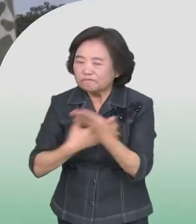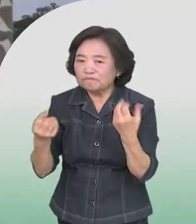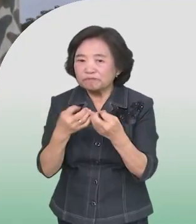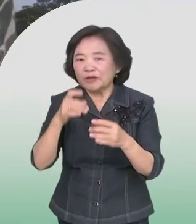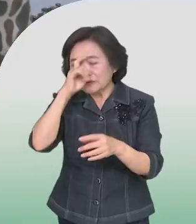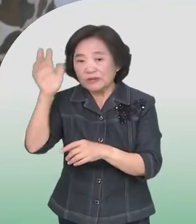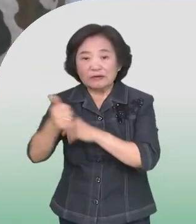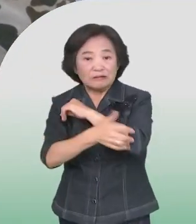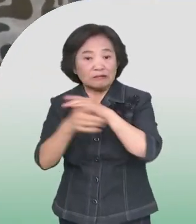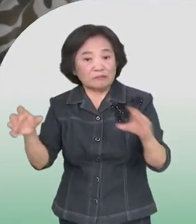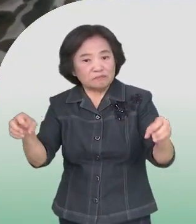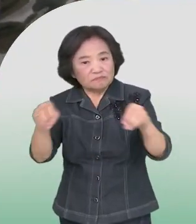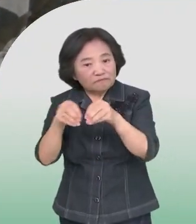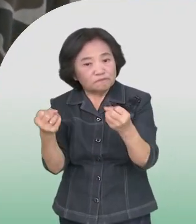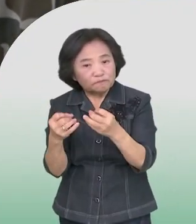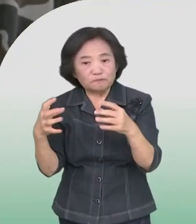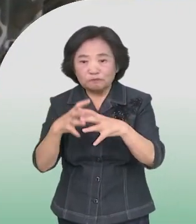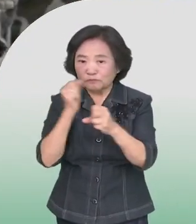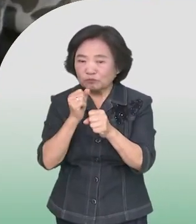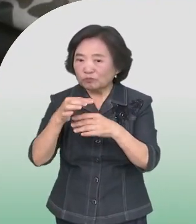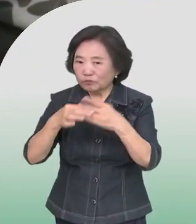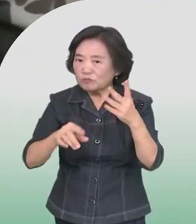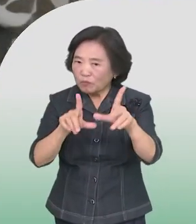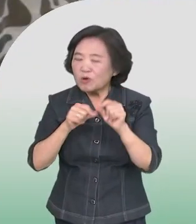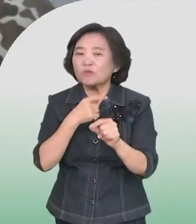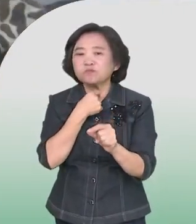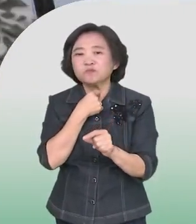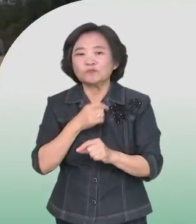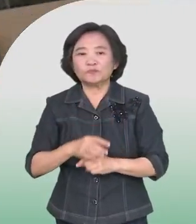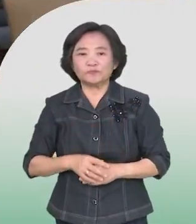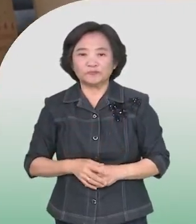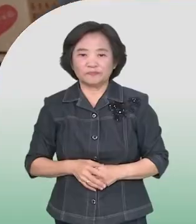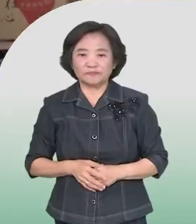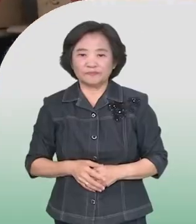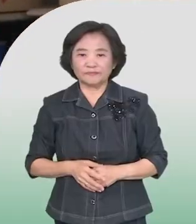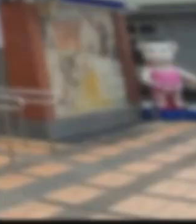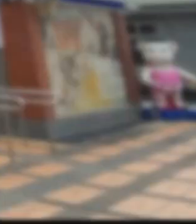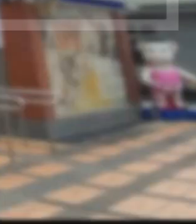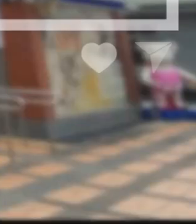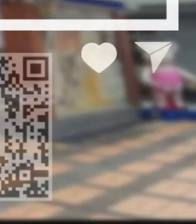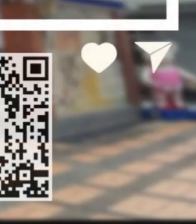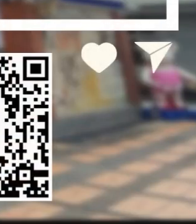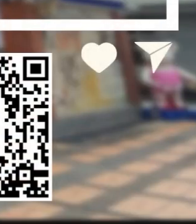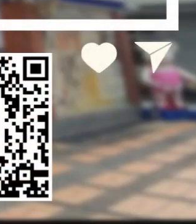双方签到签好嘅合作方式，核心运作之面，苗栗报道。